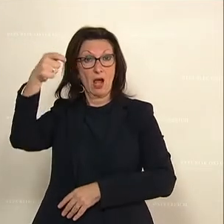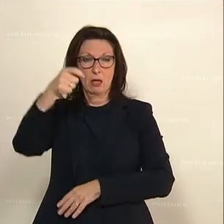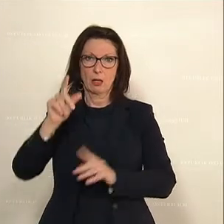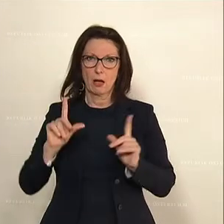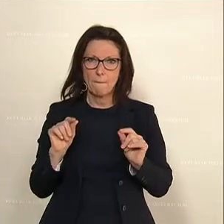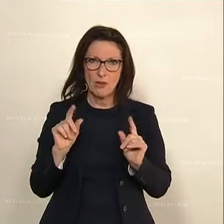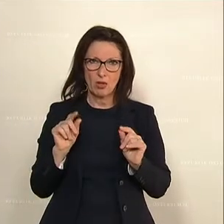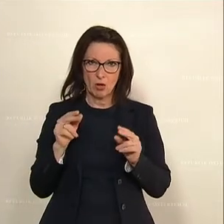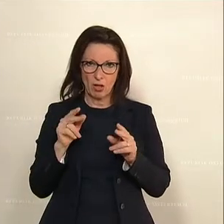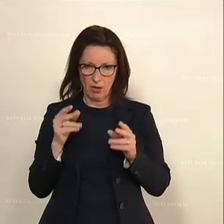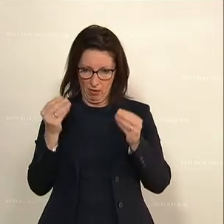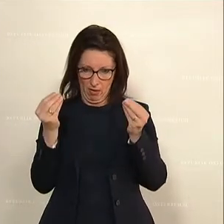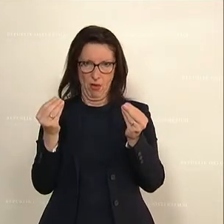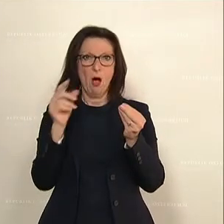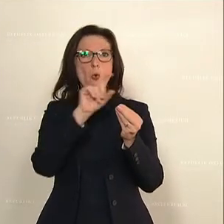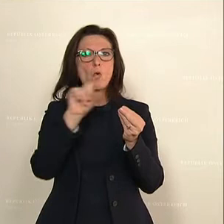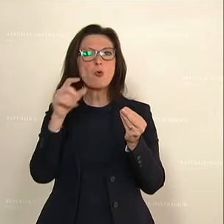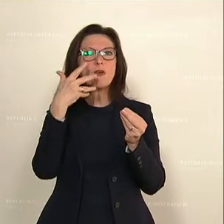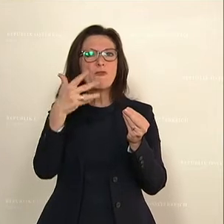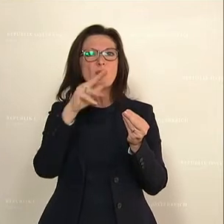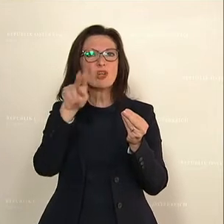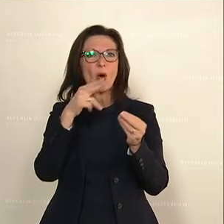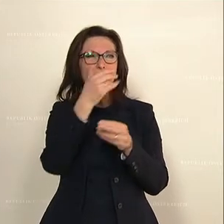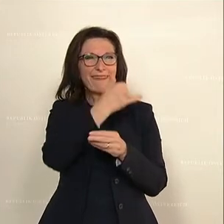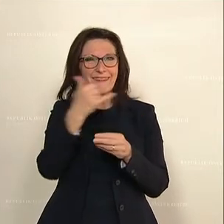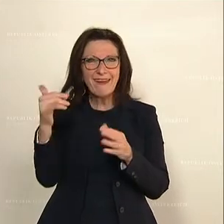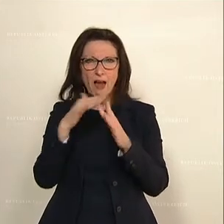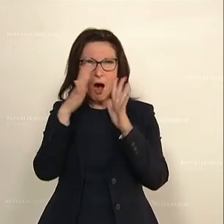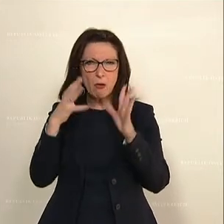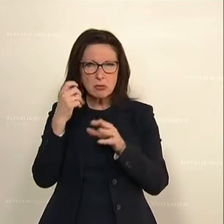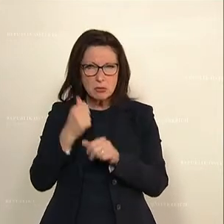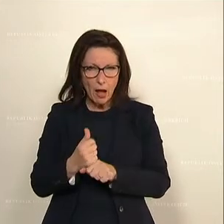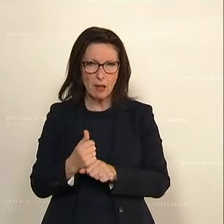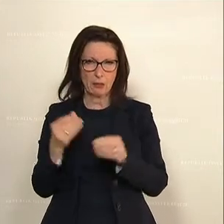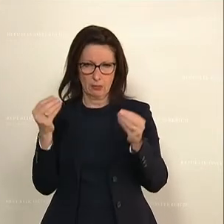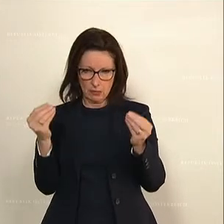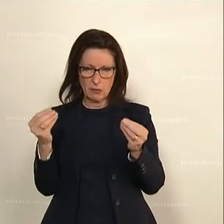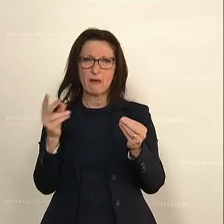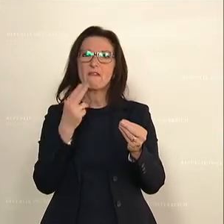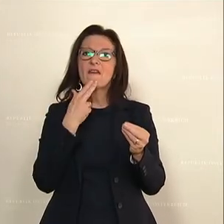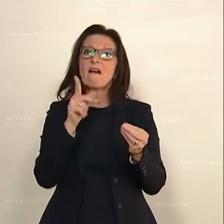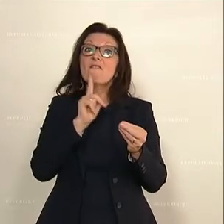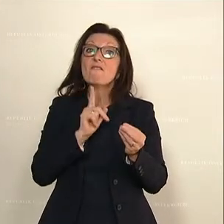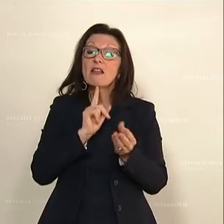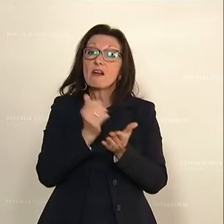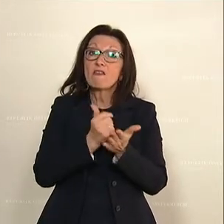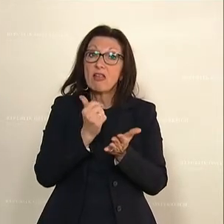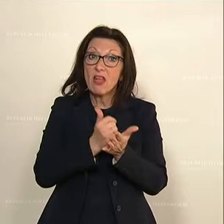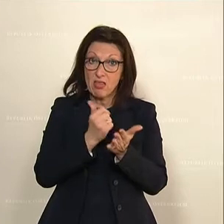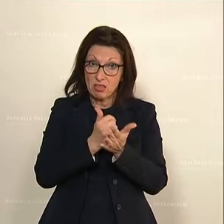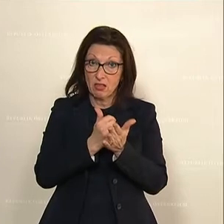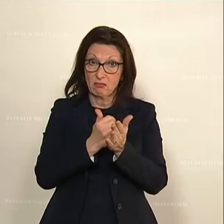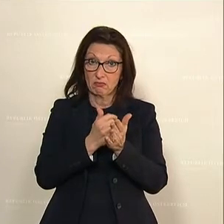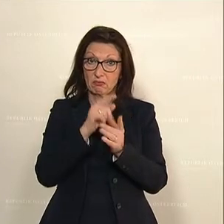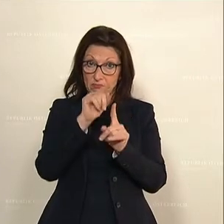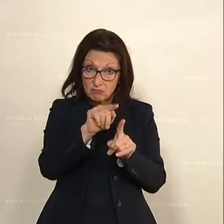150 Euro, welche jeder Haushalt mit einem entsprechenden niedrigen Einkommen erhalten soll,